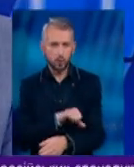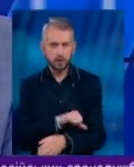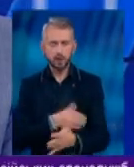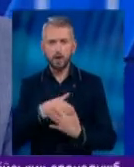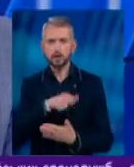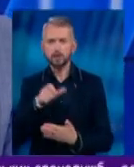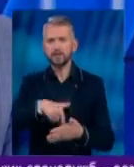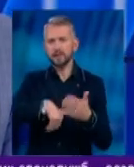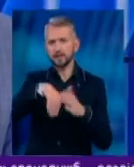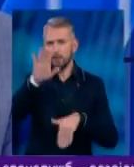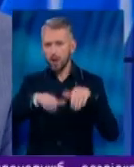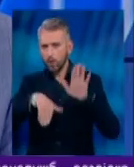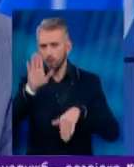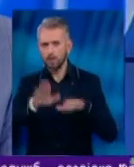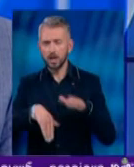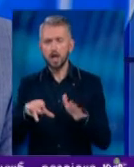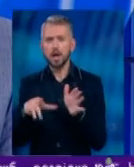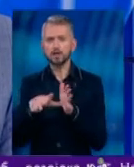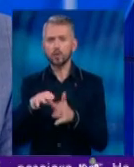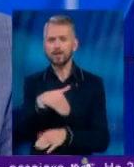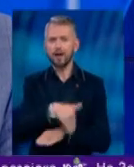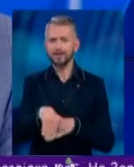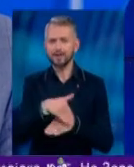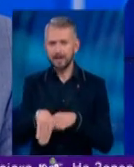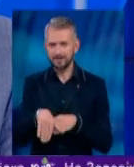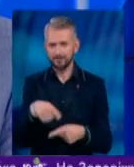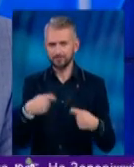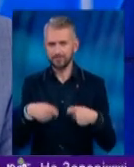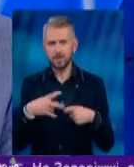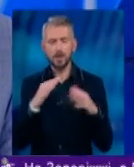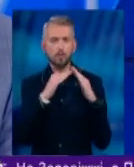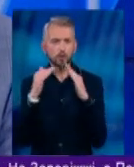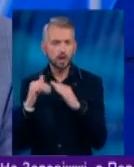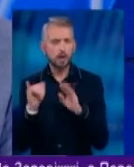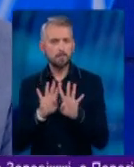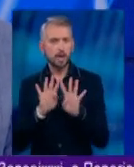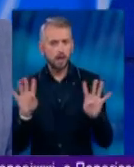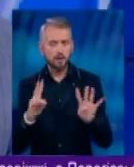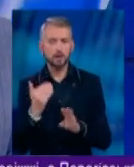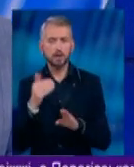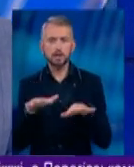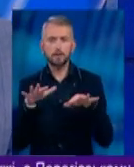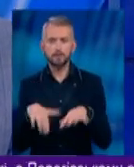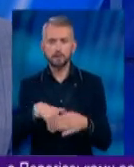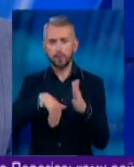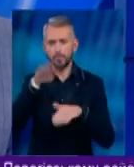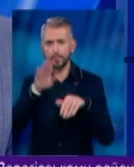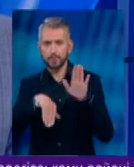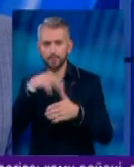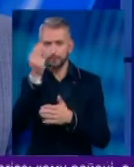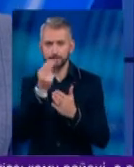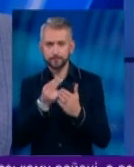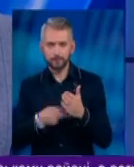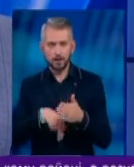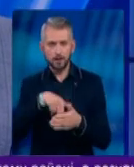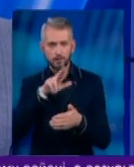Активісти замальовували електронні адреси дилерів на будинках і парканах, а на їхнє місце наносили мотиваційні